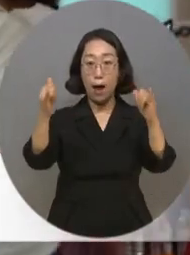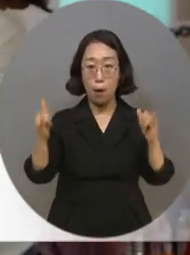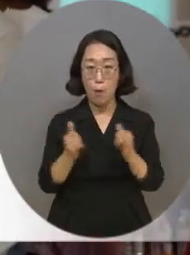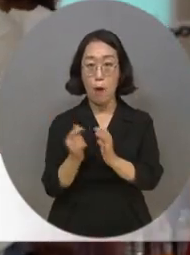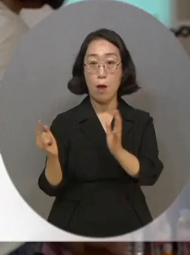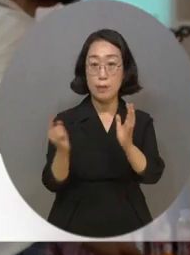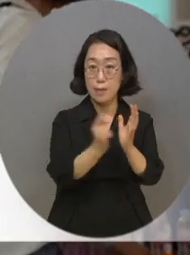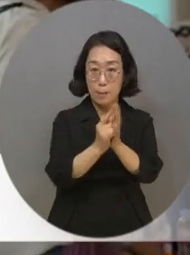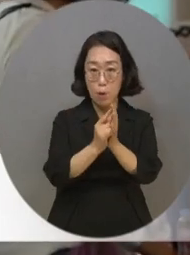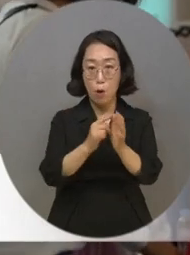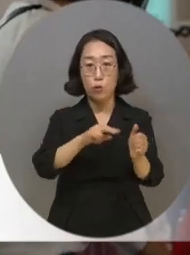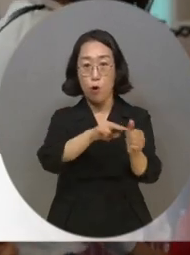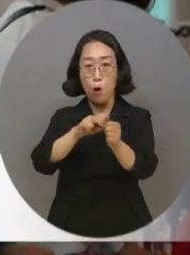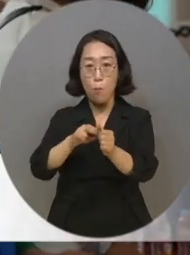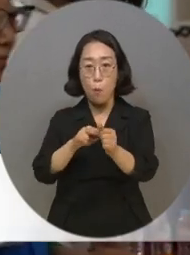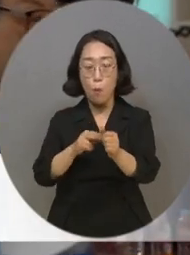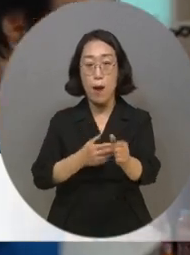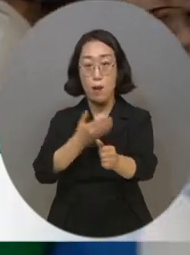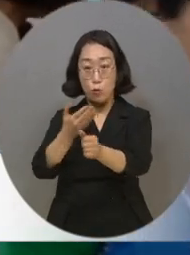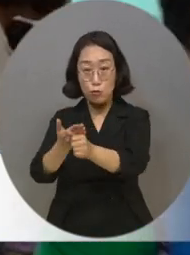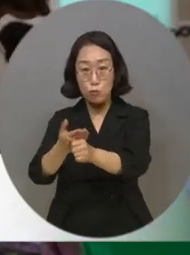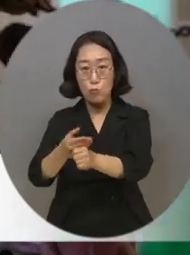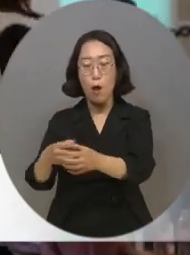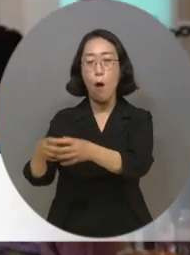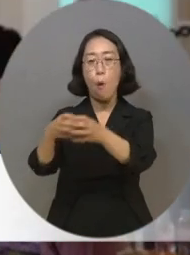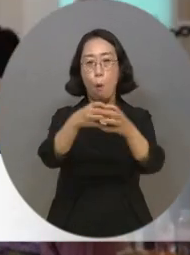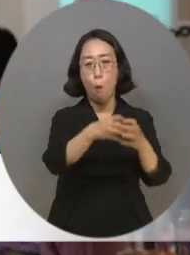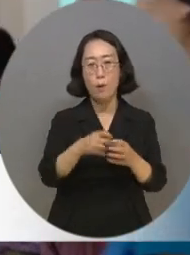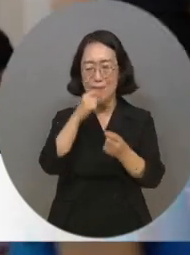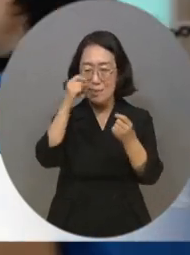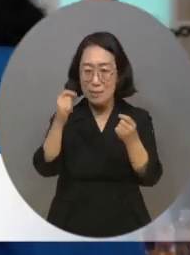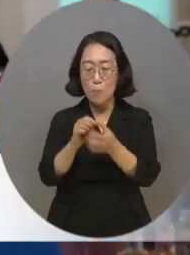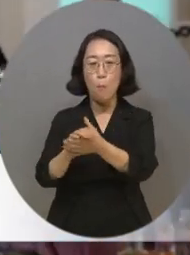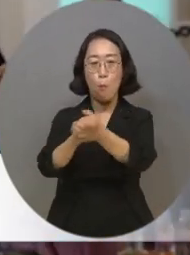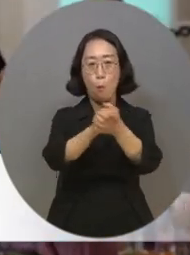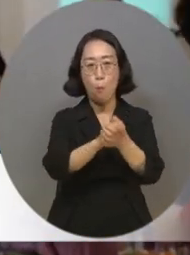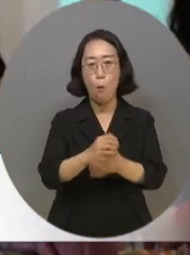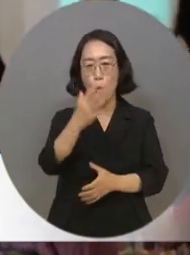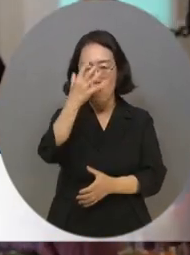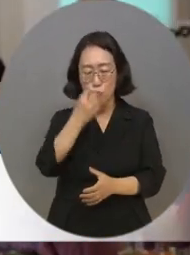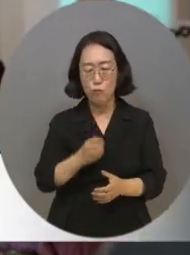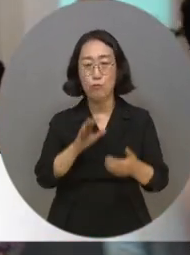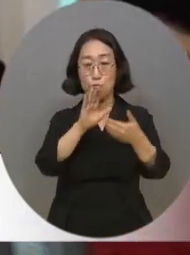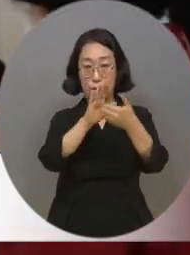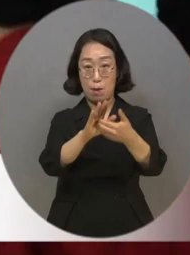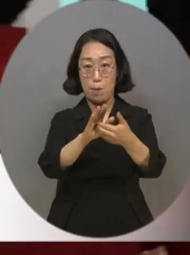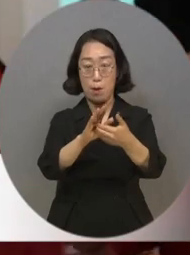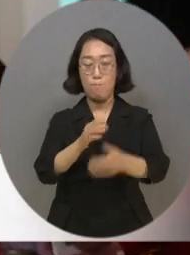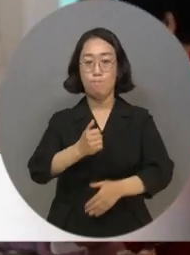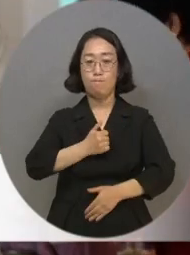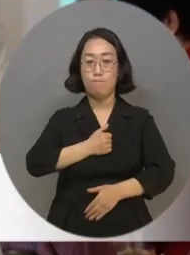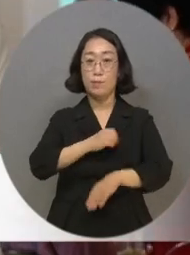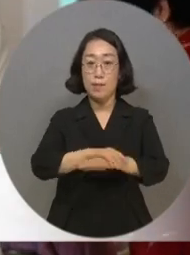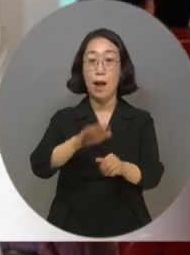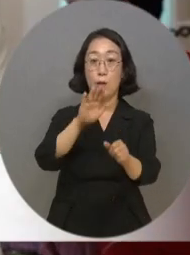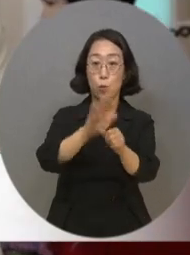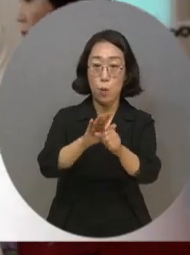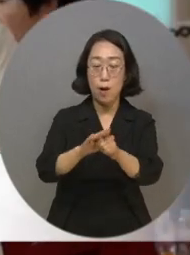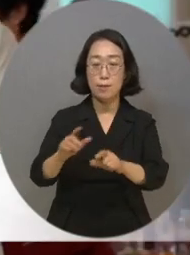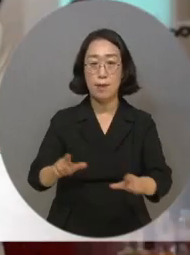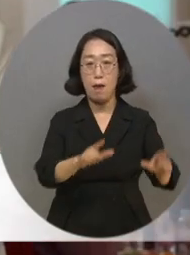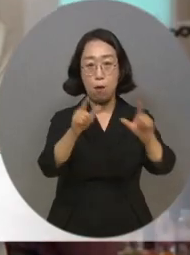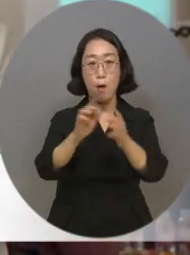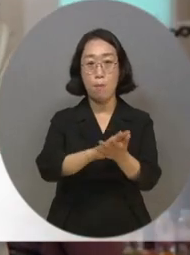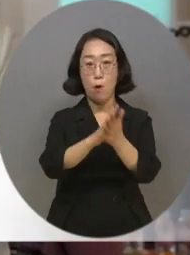정보 전달을 하여 화합과 친목을 도모하고 우울증 예방으로 자신감을 고취시키고 생활의